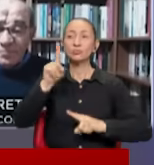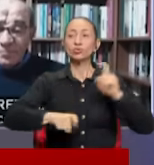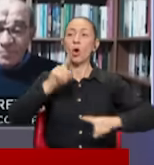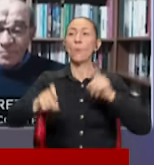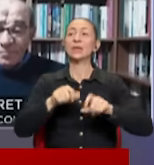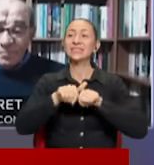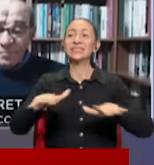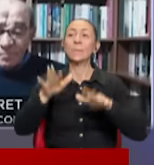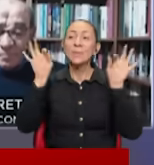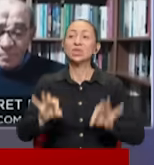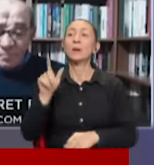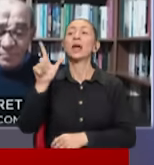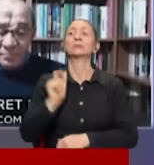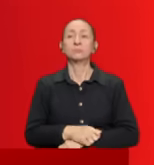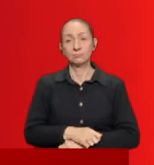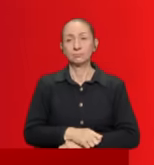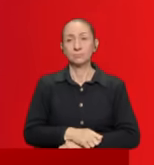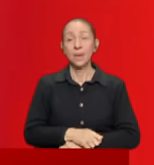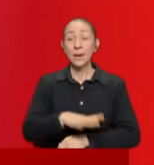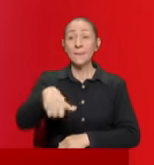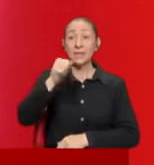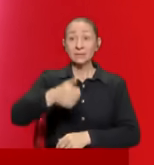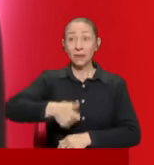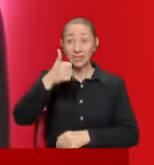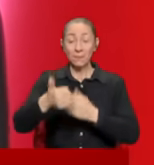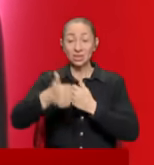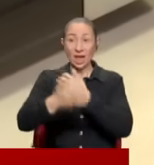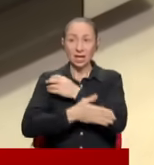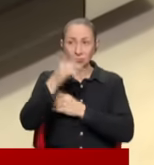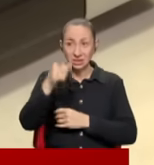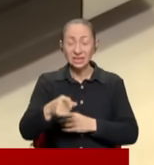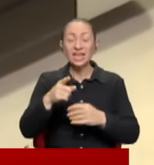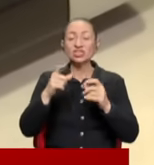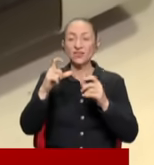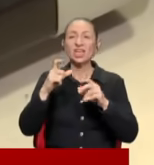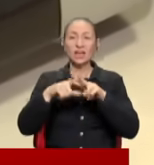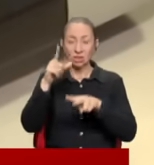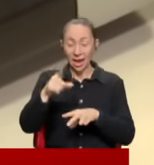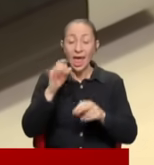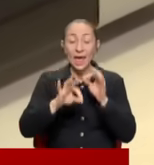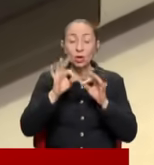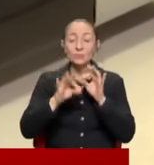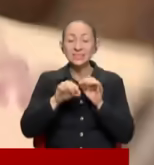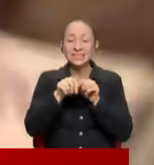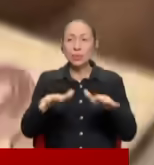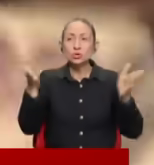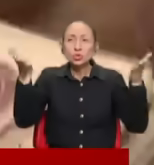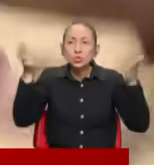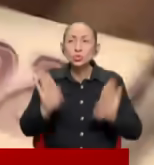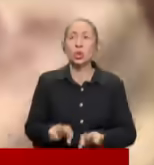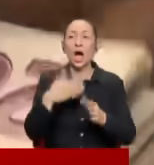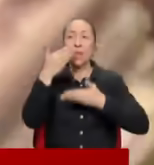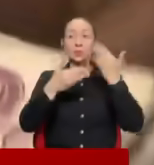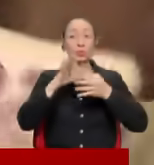sorma mekanizmasını başlatmak zorundadır. Merkez Bankası Başkan Yardımcısı Cevdet Akçay'ın ekonomik sistemin çöküşünü anlatan